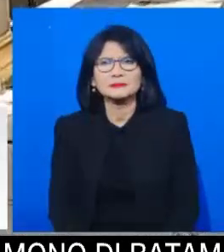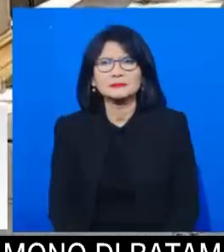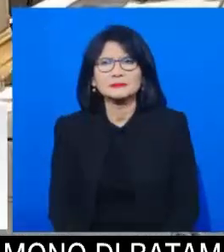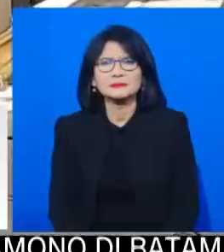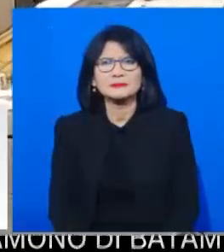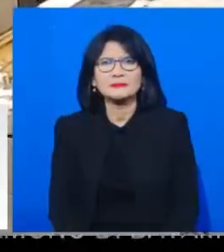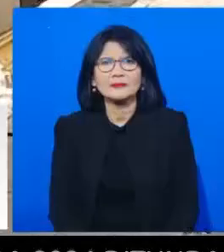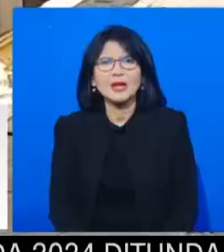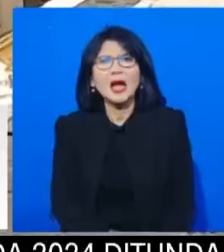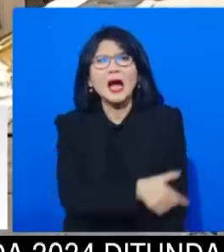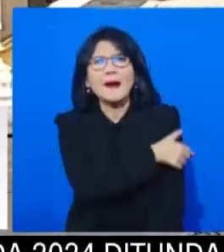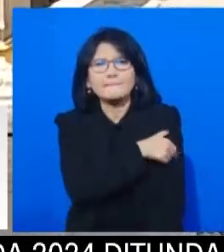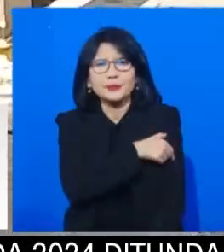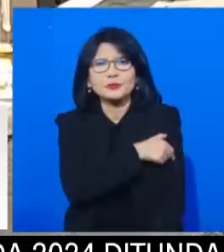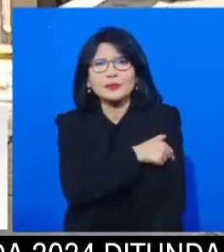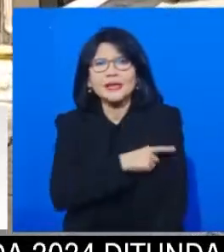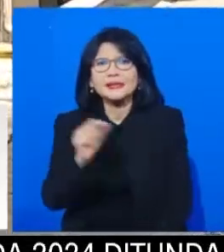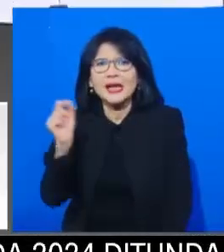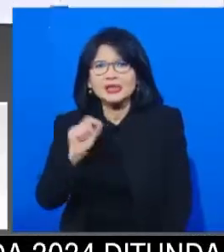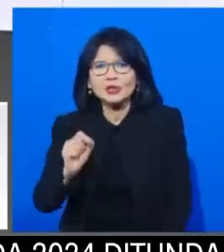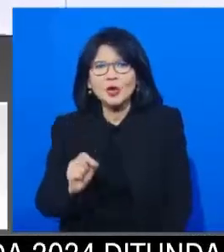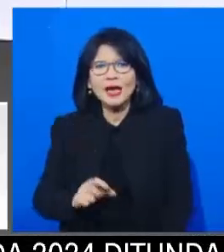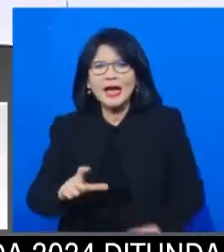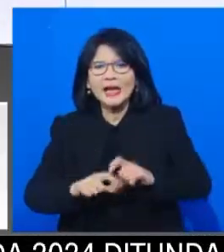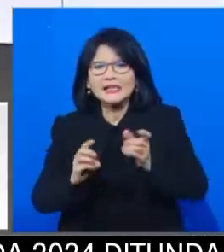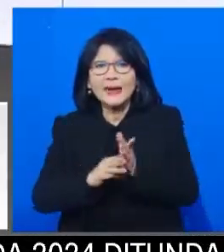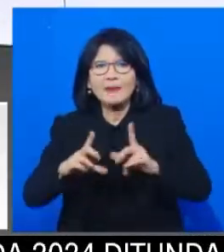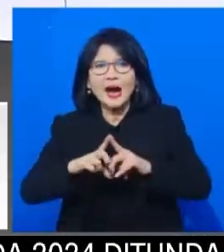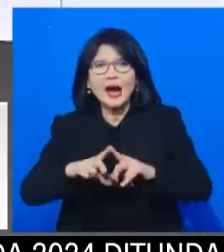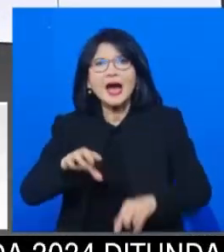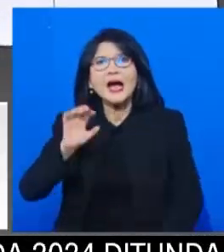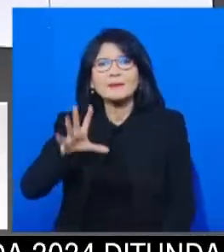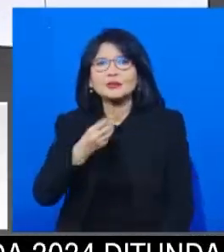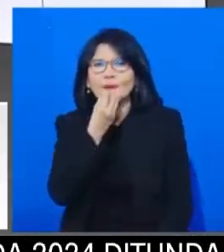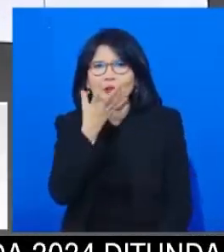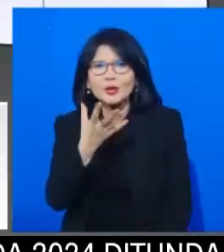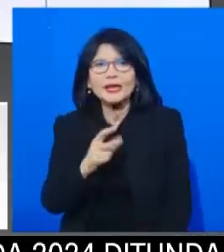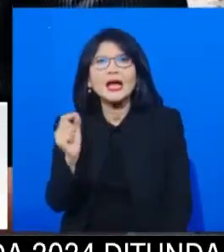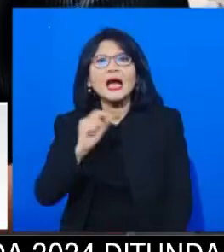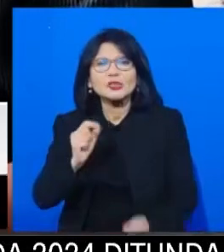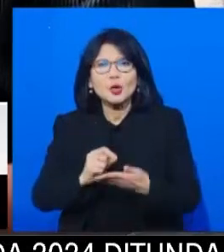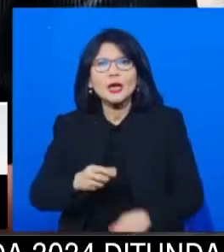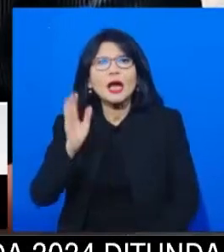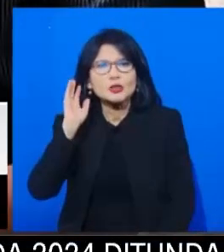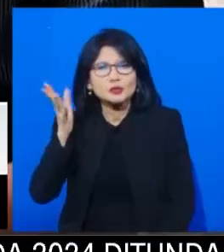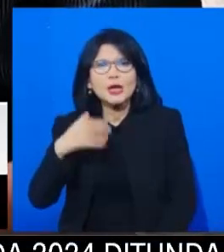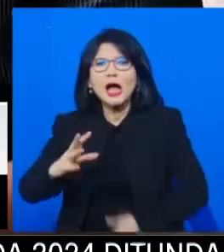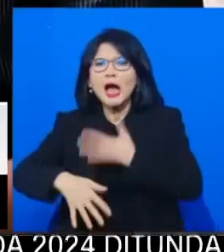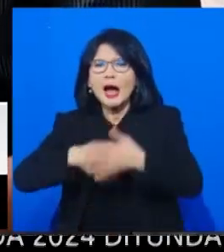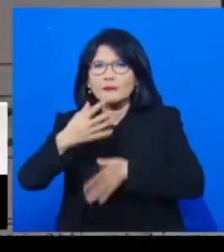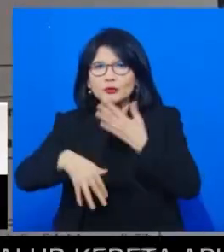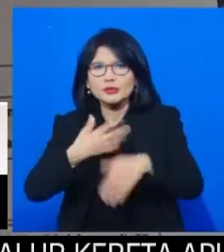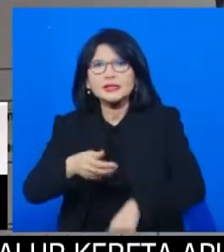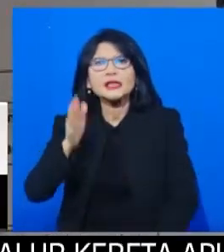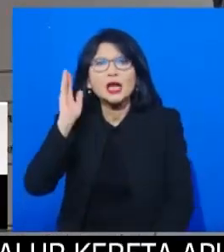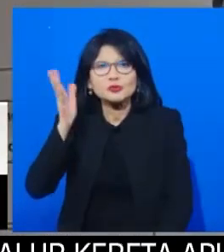Menanggapi hal tersebut, petugas Humas SMA Negeri 5 Kota Tangerang yang ditemui pada Kamis sore menyebut pihak sekolah sudah melakukan proses penerimaan peserta didik